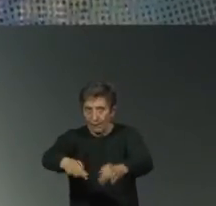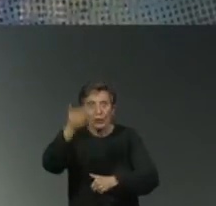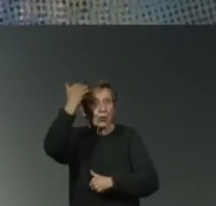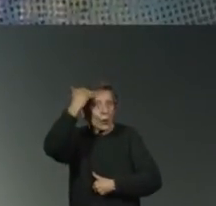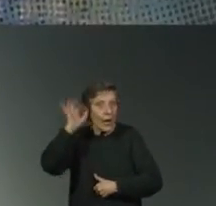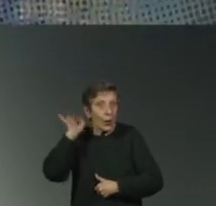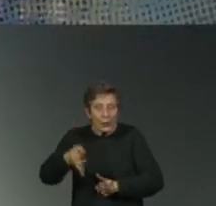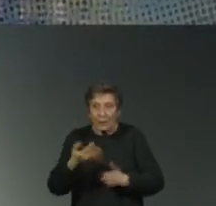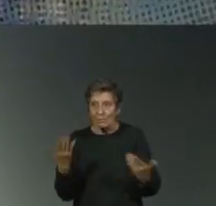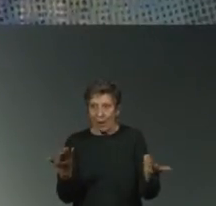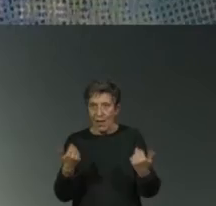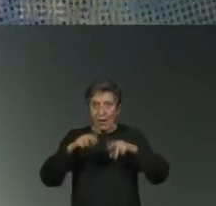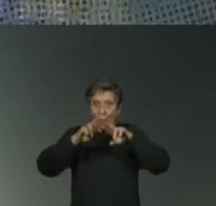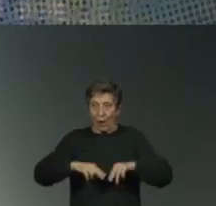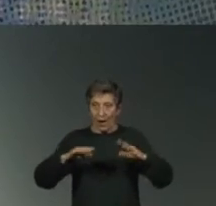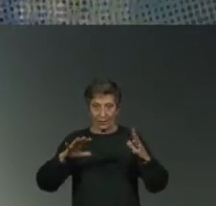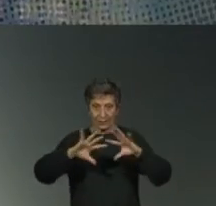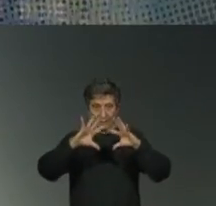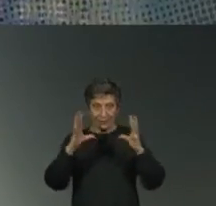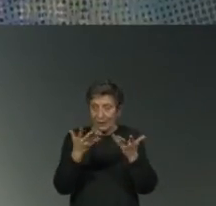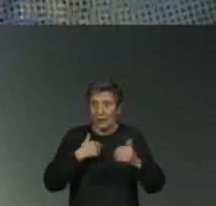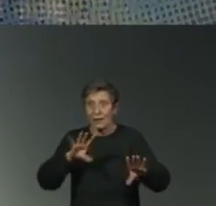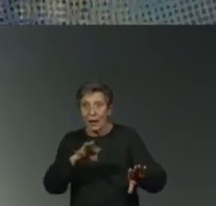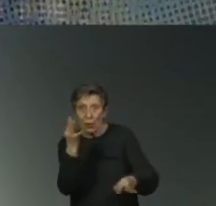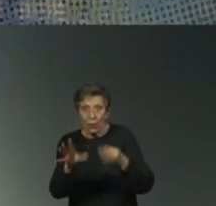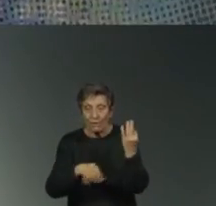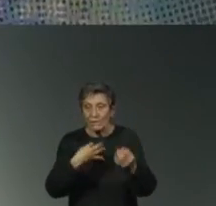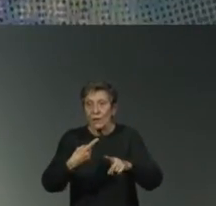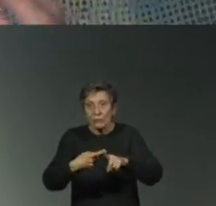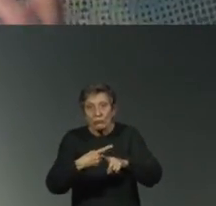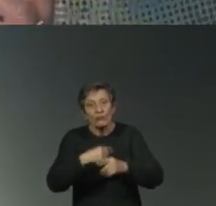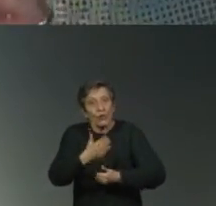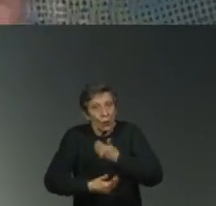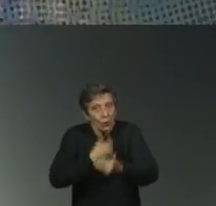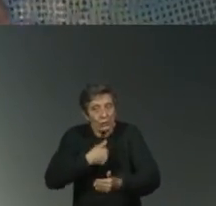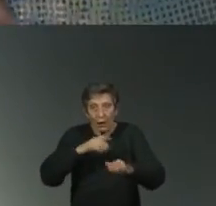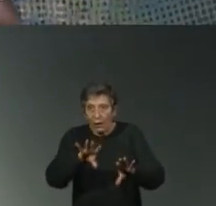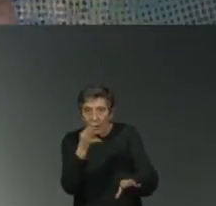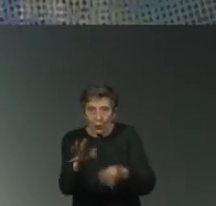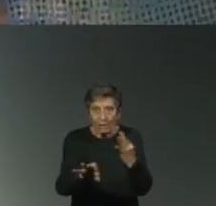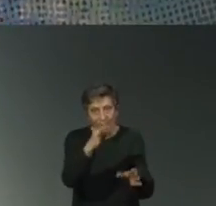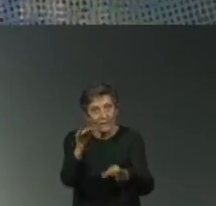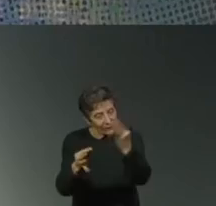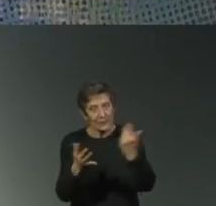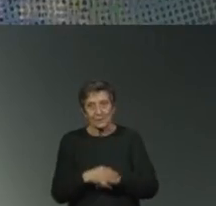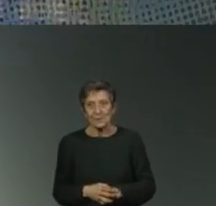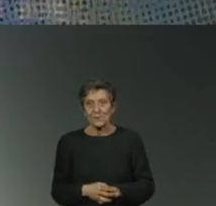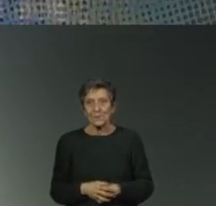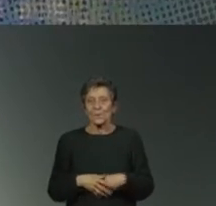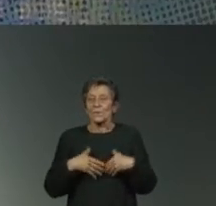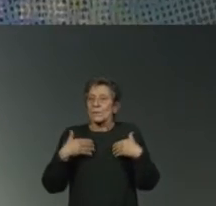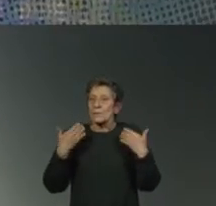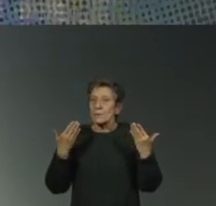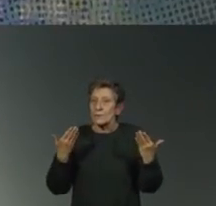je découvre le paysage de mon livre au fur et à mesure que j'avance. Et donc là, c'était intéressant parce que ce